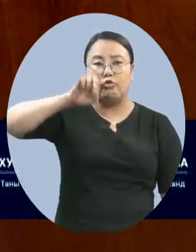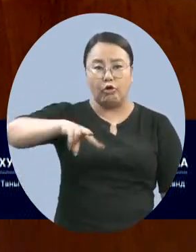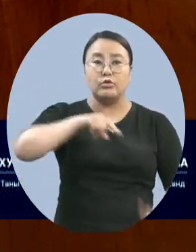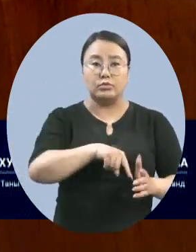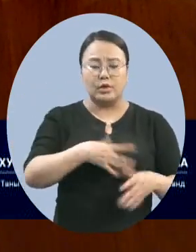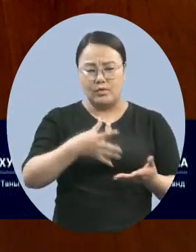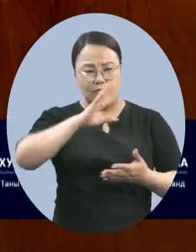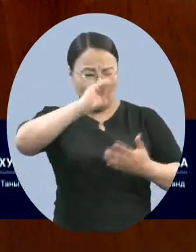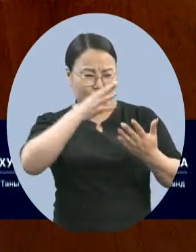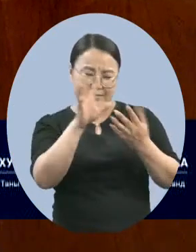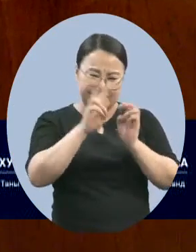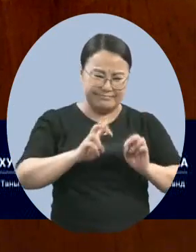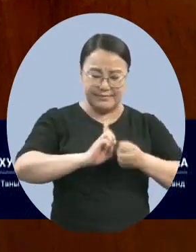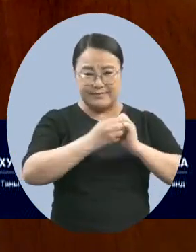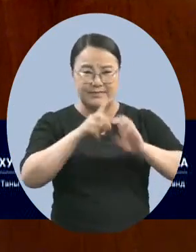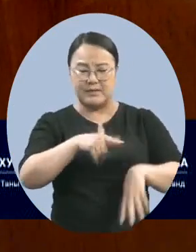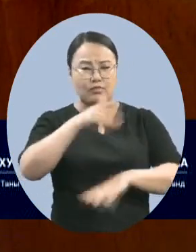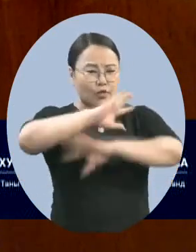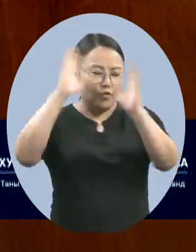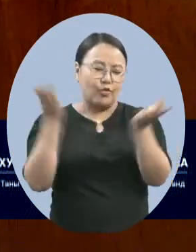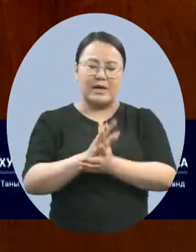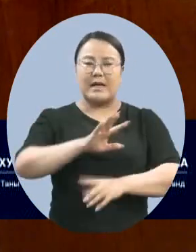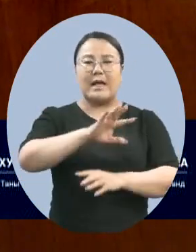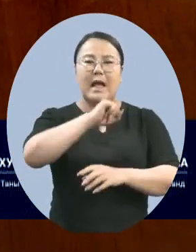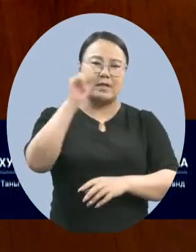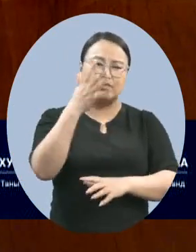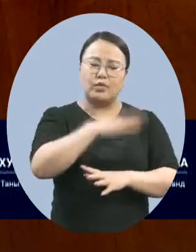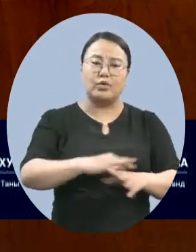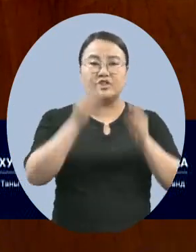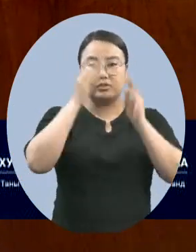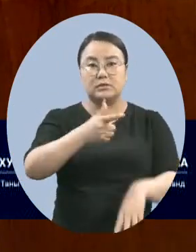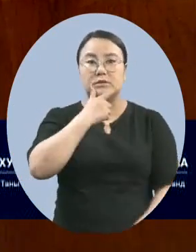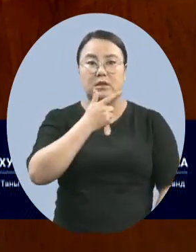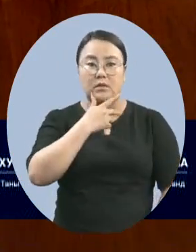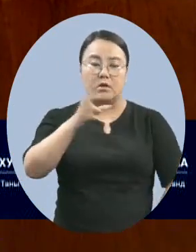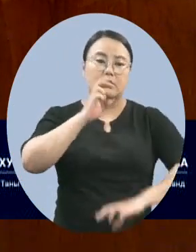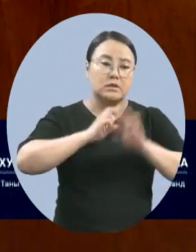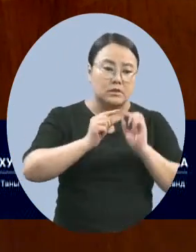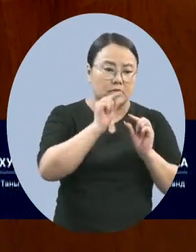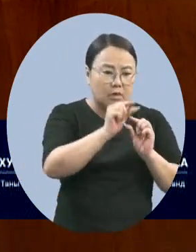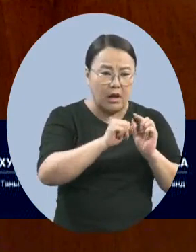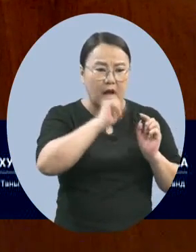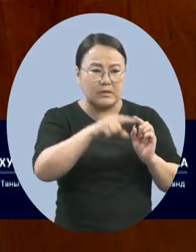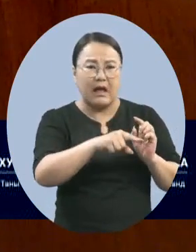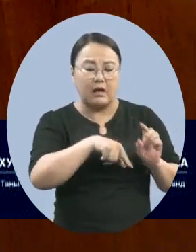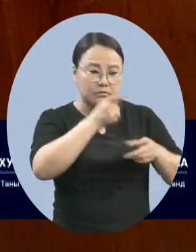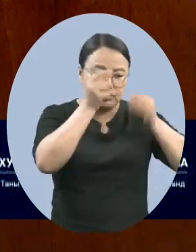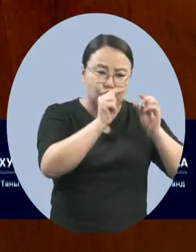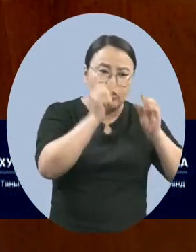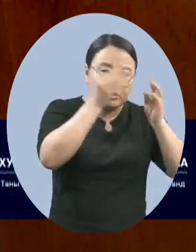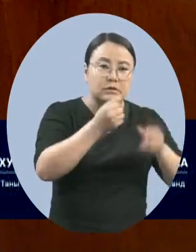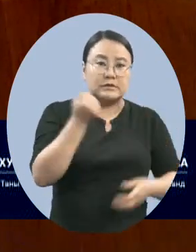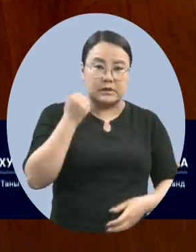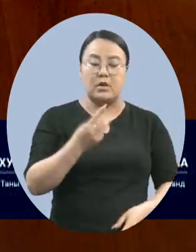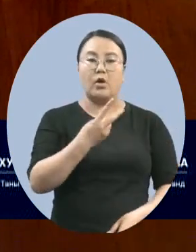чадахгүй. Бүх асуудлыг шийдэж чадахгүй. Тулгунцсан, орхигдсан энэ асуудлуудаа шийдэж байгаа. 24 оны төсөв